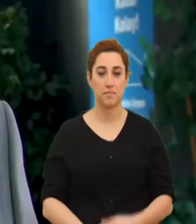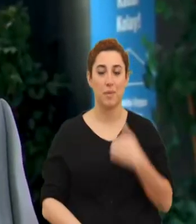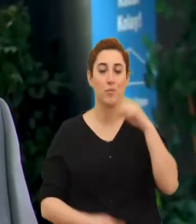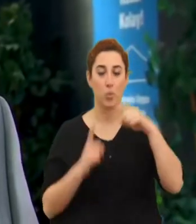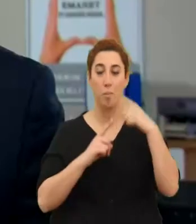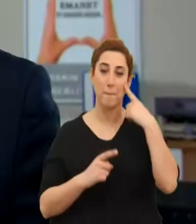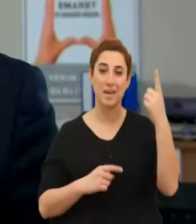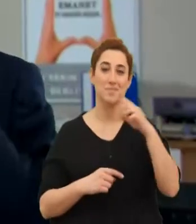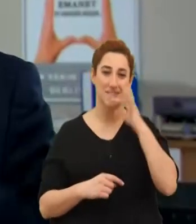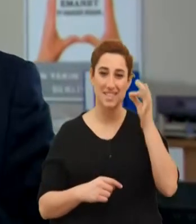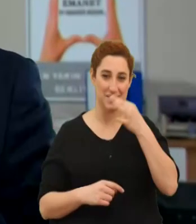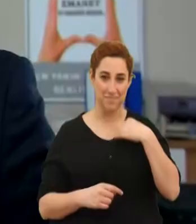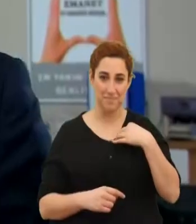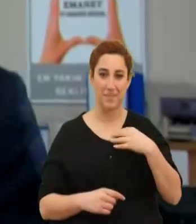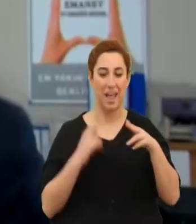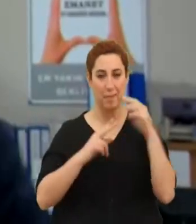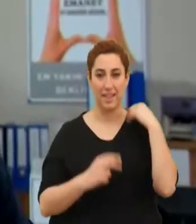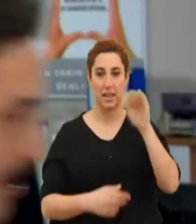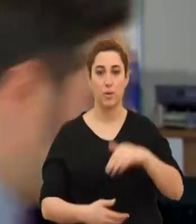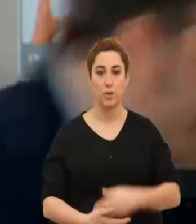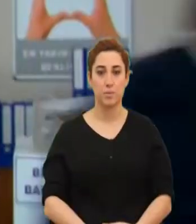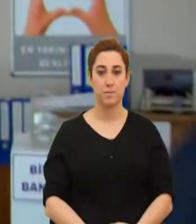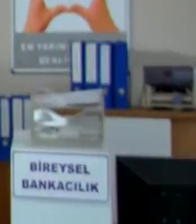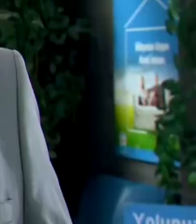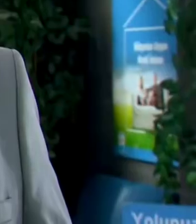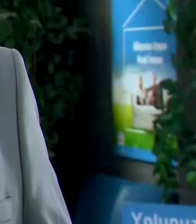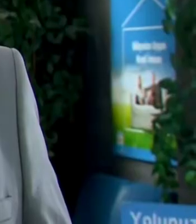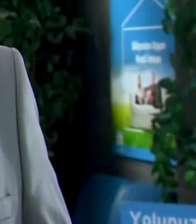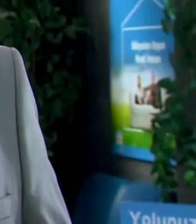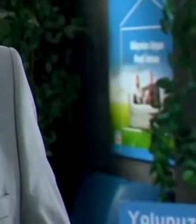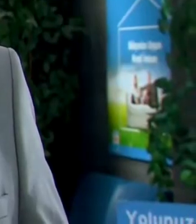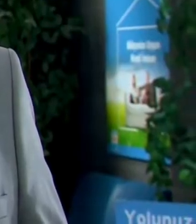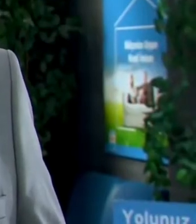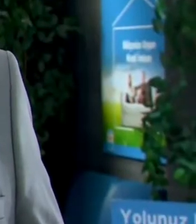Ben bir Tuğba'ya bakayım müsaadenizle. Hemen geliyorum. Kaçar gibi gidiyor.